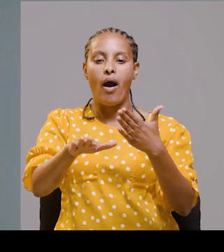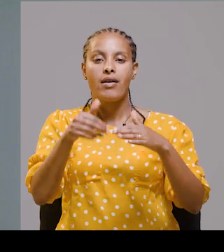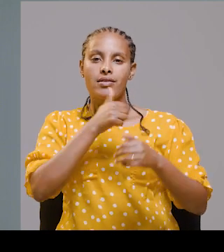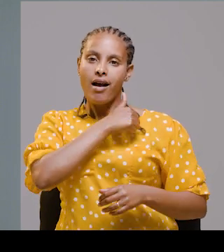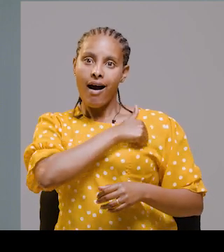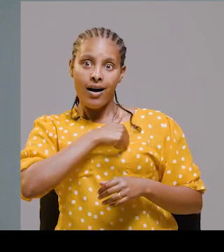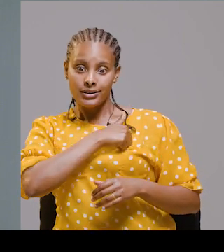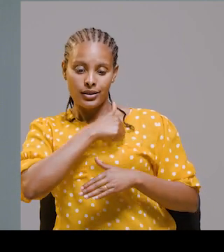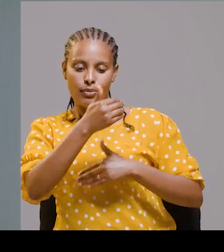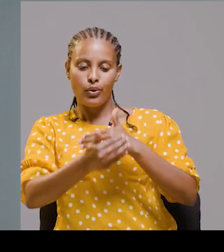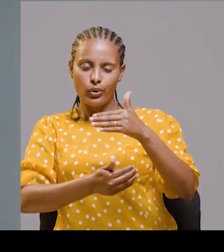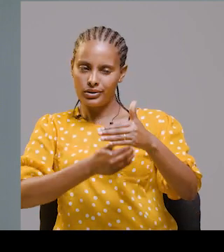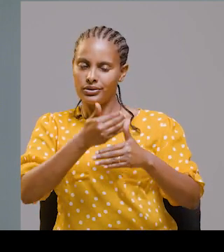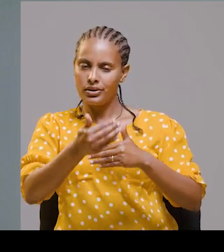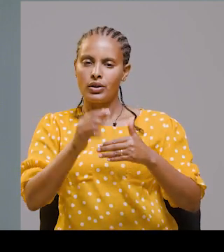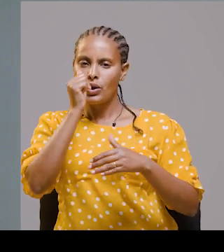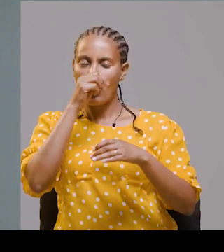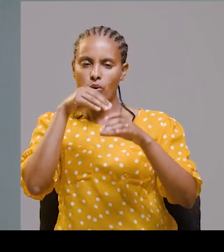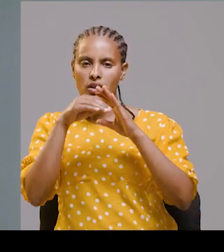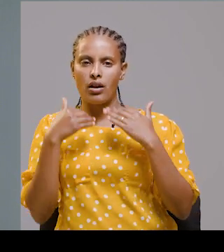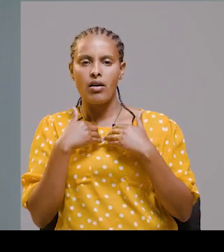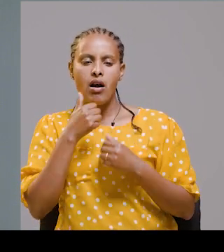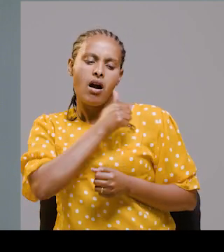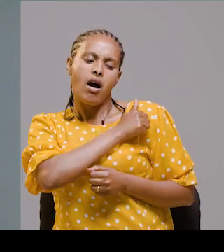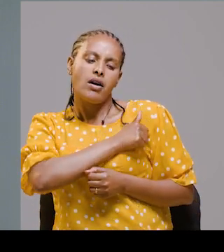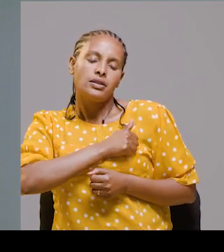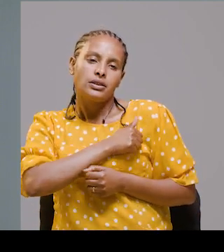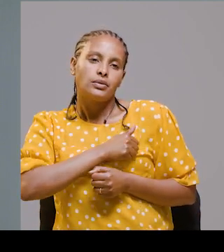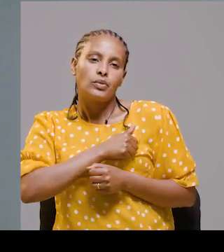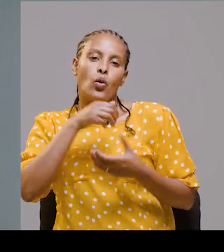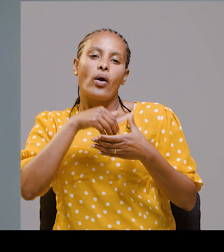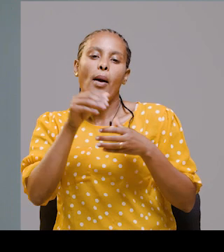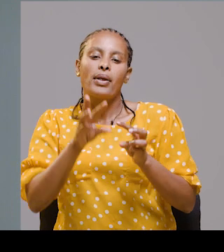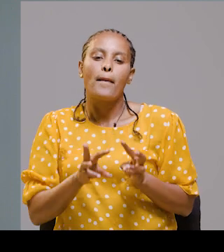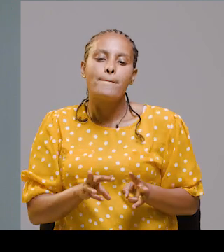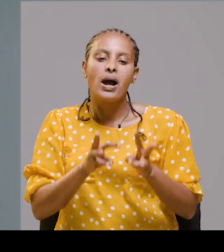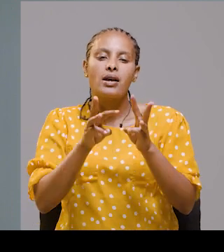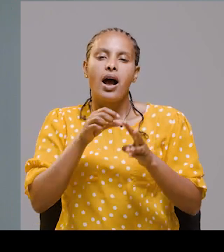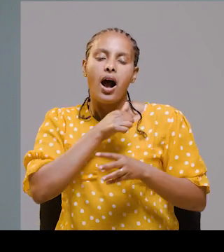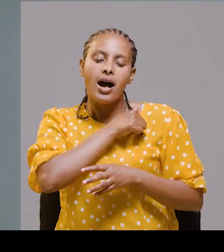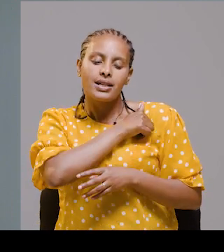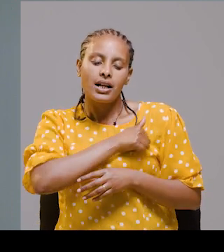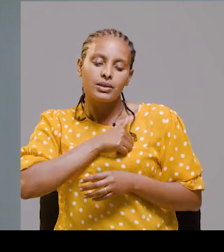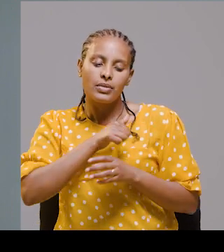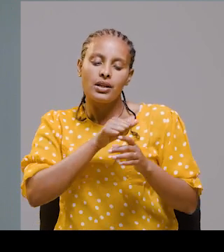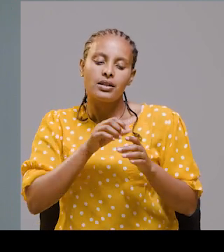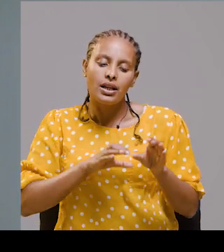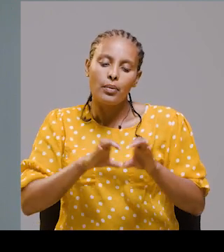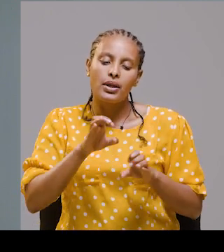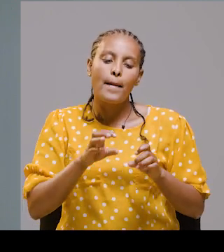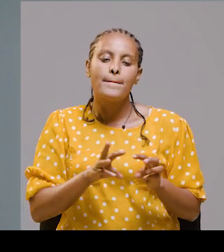የሀዘን አካሄድ፣ ኢትዮጵያ ውስጥ ያለው ይሄ ሀዘንን የምንወጣበት መንገድ፣ ሀዘናችንን የምናስኬድበት መንገድ